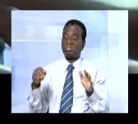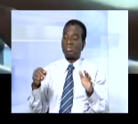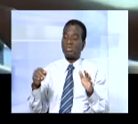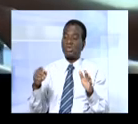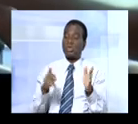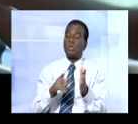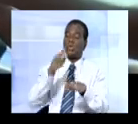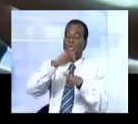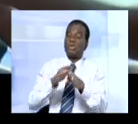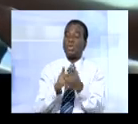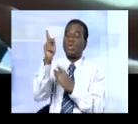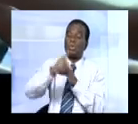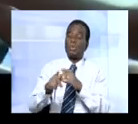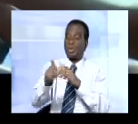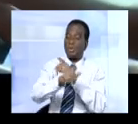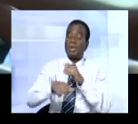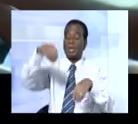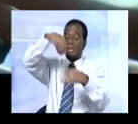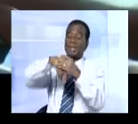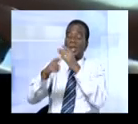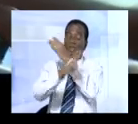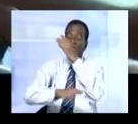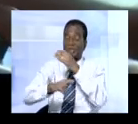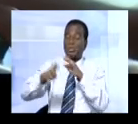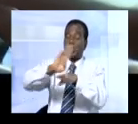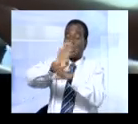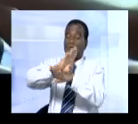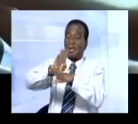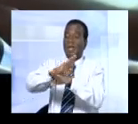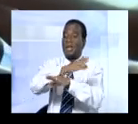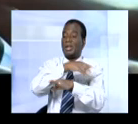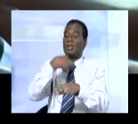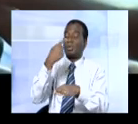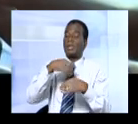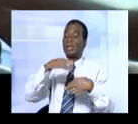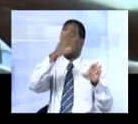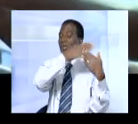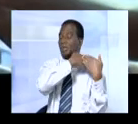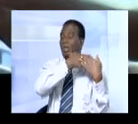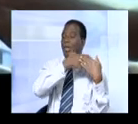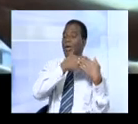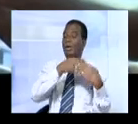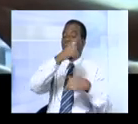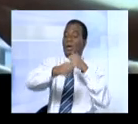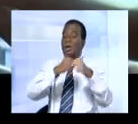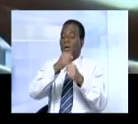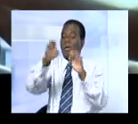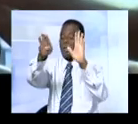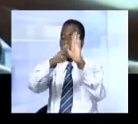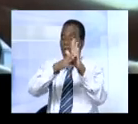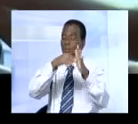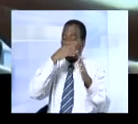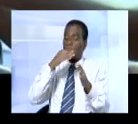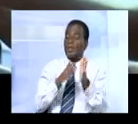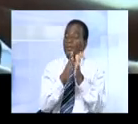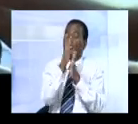Au plan local, dans les régions de Gbeke et du Hambol, dont j'ai la charge, annuellement, les pertes par les feux de